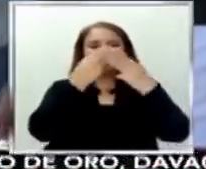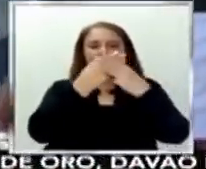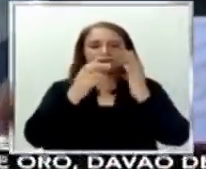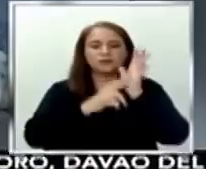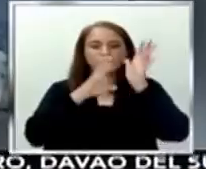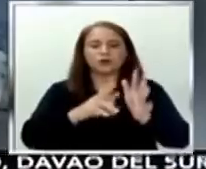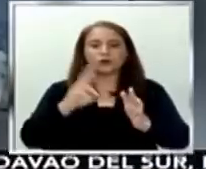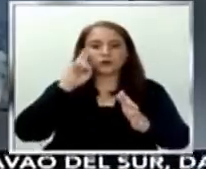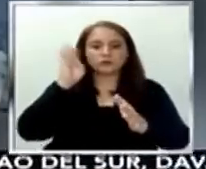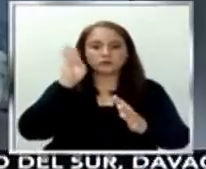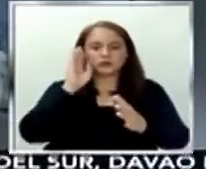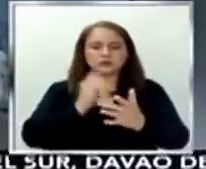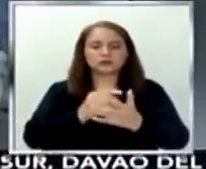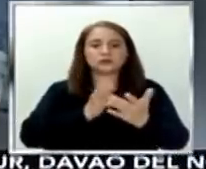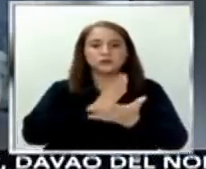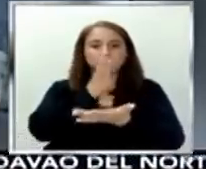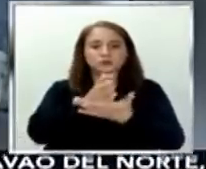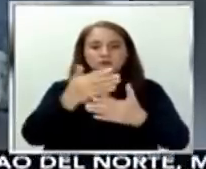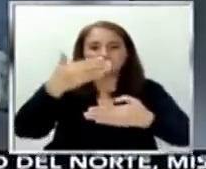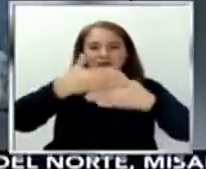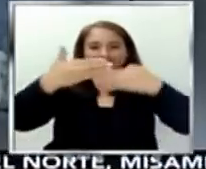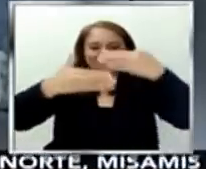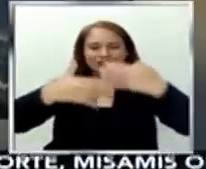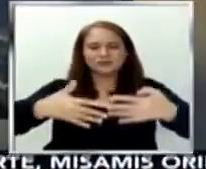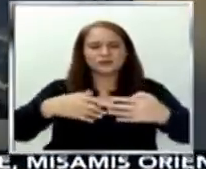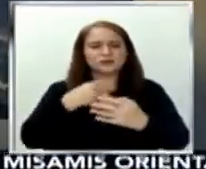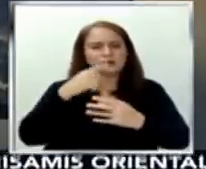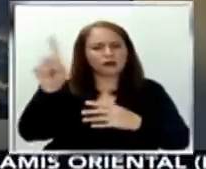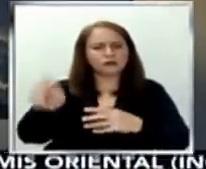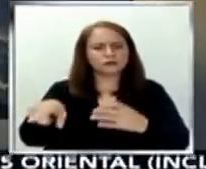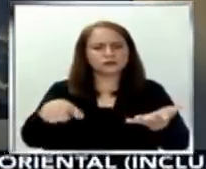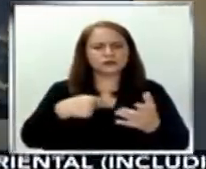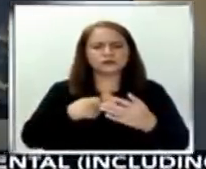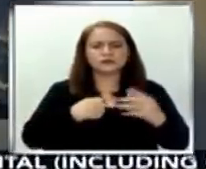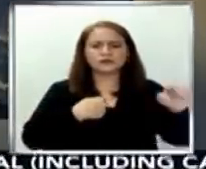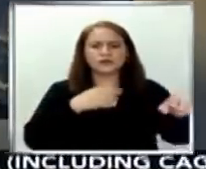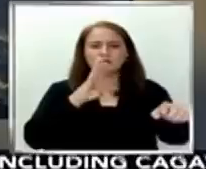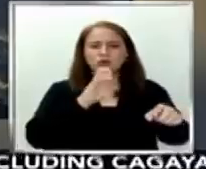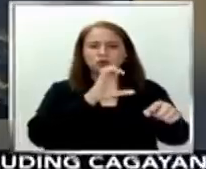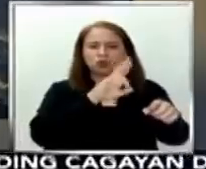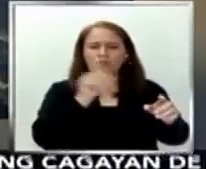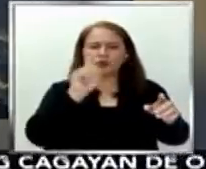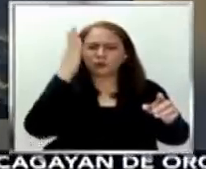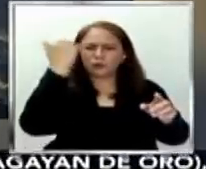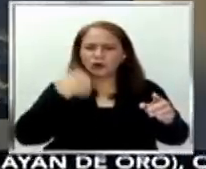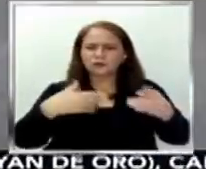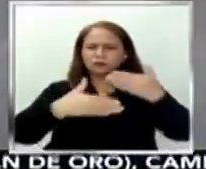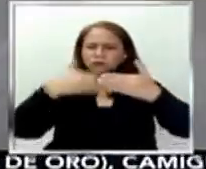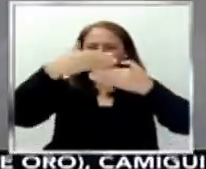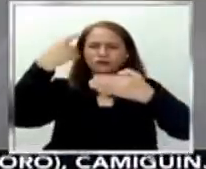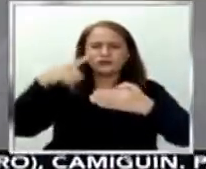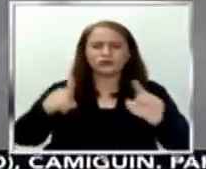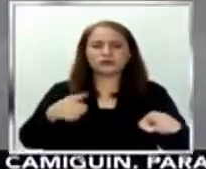na pinuntahan ang itinayong pader. Nang tanungin daw ni Biazo ng mga taga Bucor kung ano ang basehan nila sa pagtatayo ng pader, binanggit daw